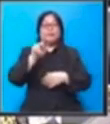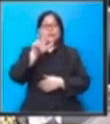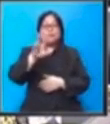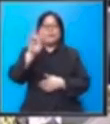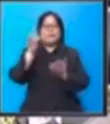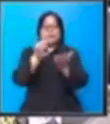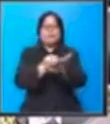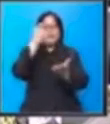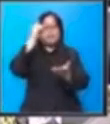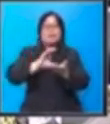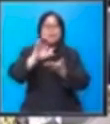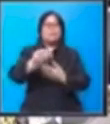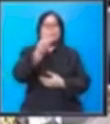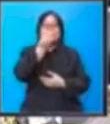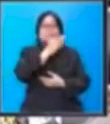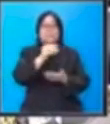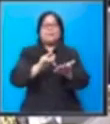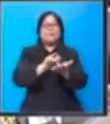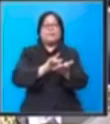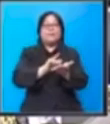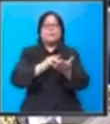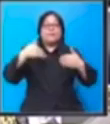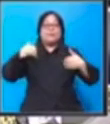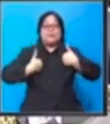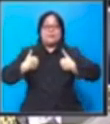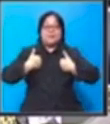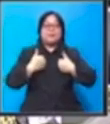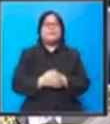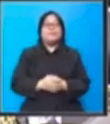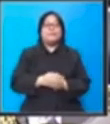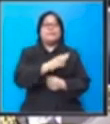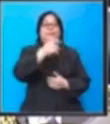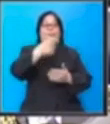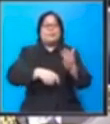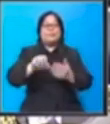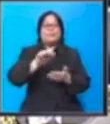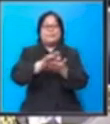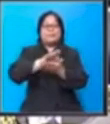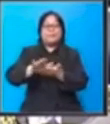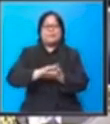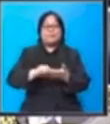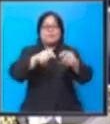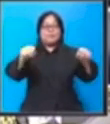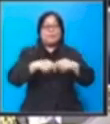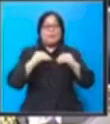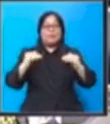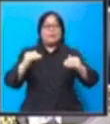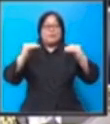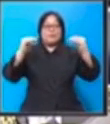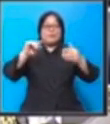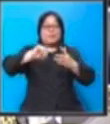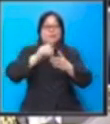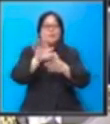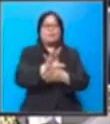RM468,890.37 bagi menampung kos makanan dan ubat-ubatan hidupan liar serta kos sanitasi premis secara berperingkat bermula